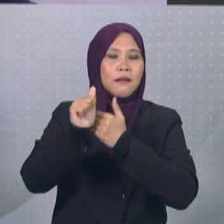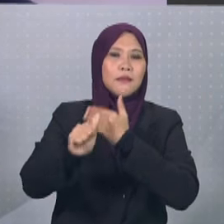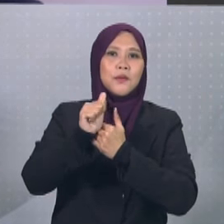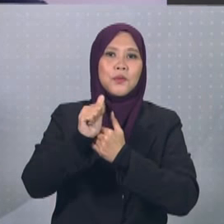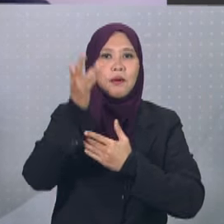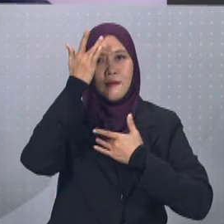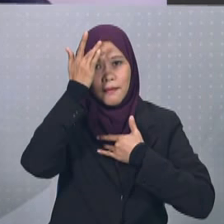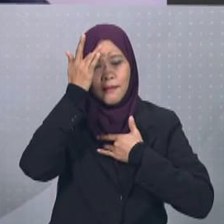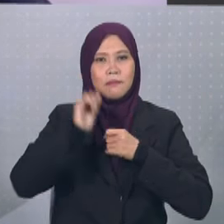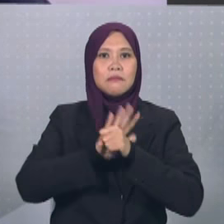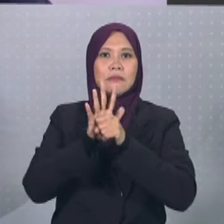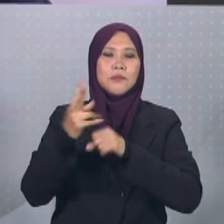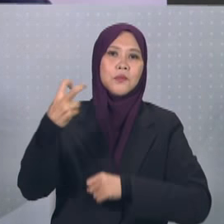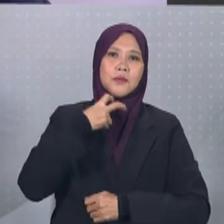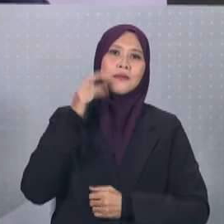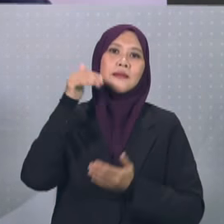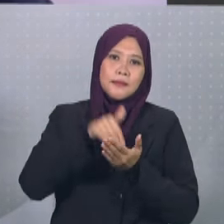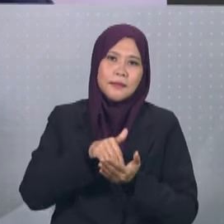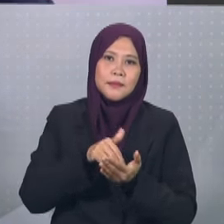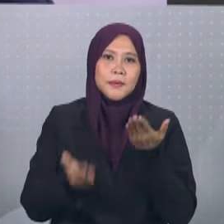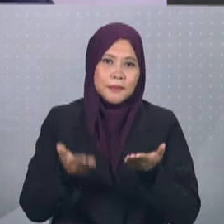semula virus tersebut.